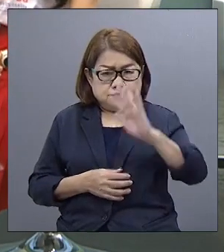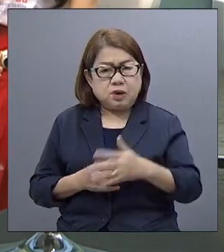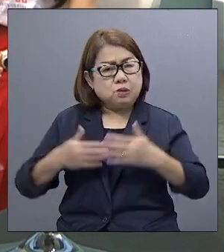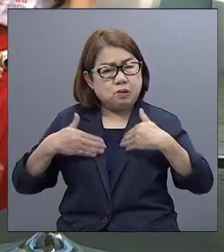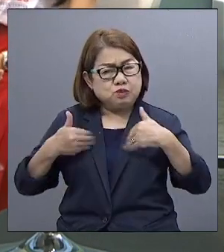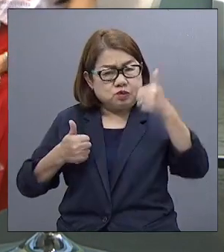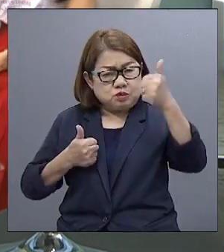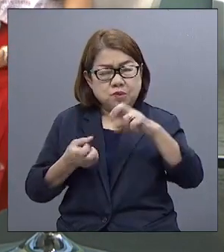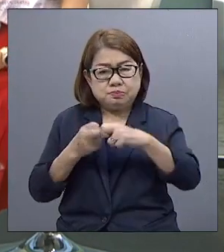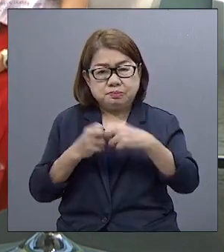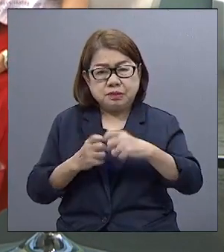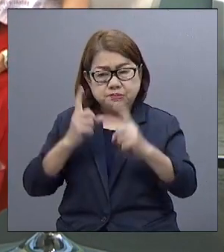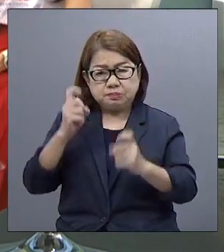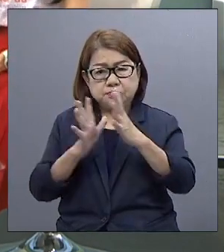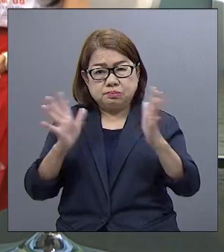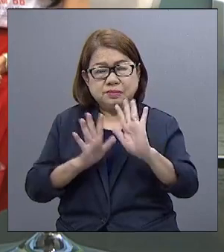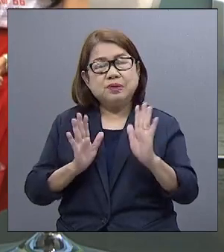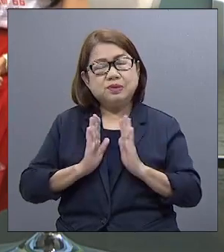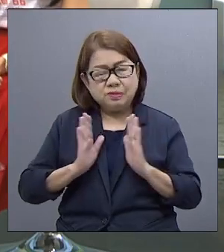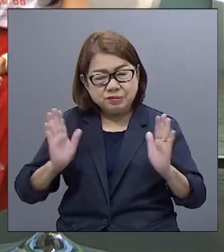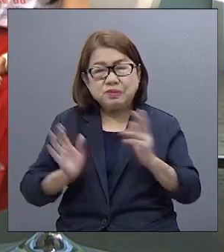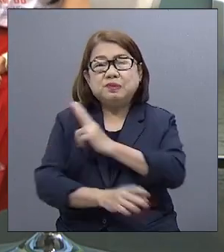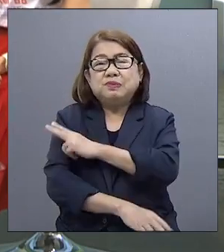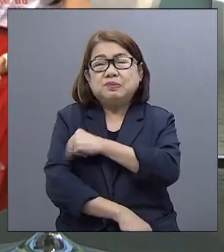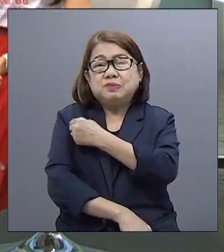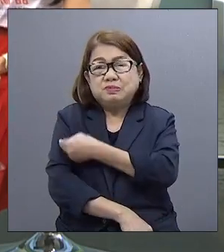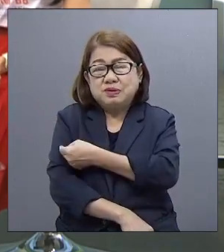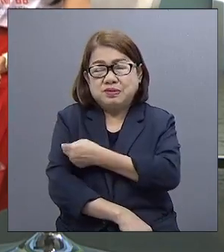นี้ต้องขอขอบพระคุณนายแพทย์กฤษดาศิรามพูดคุณหมอต้นนะคะแพทย์เวชศาสต